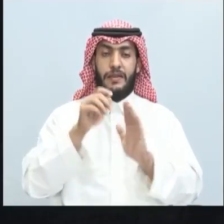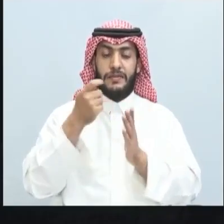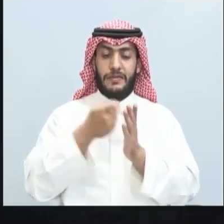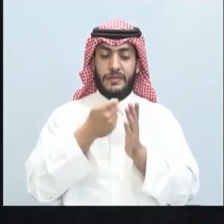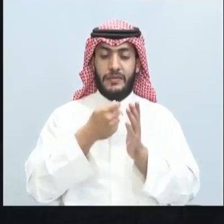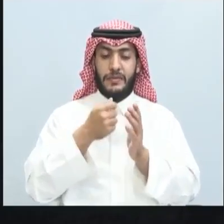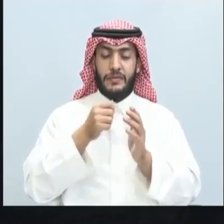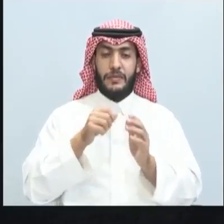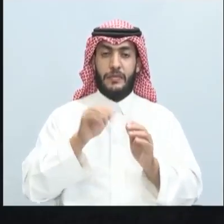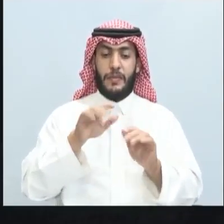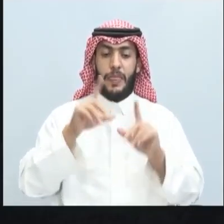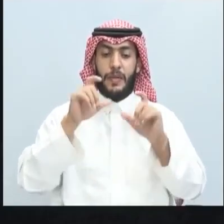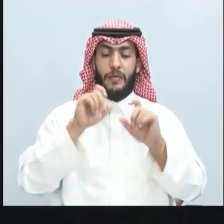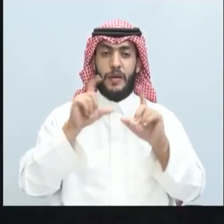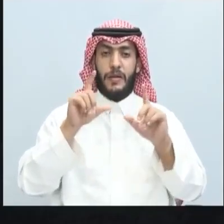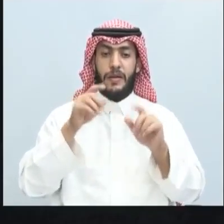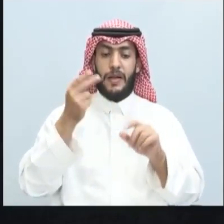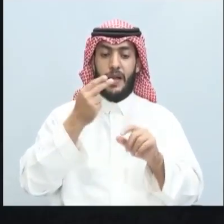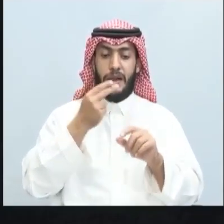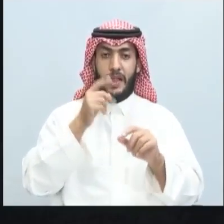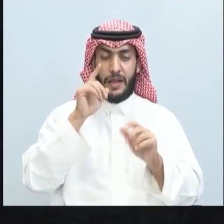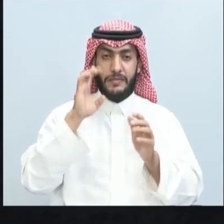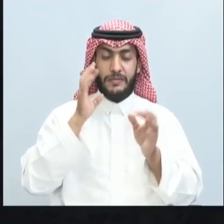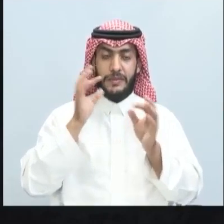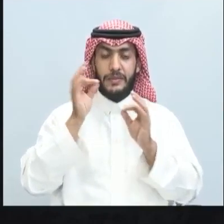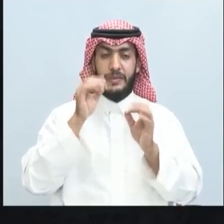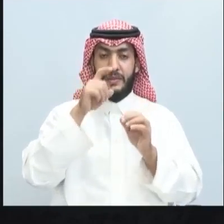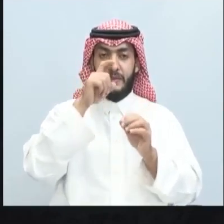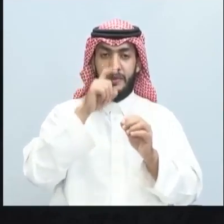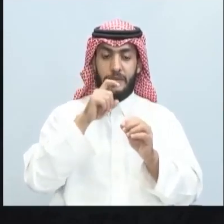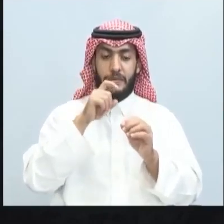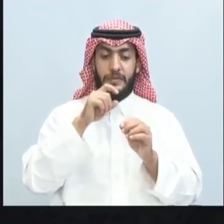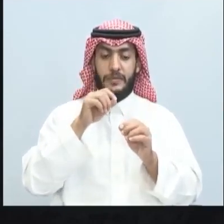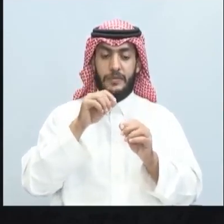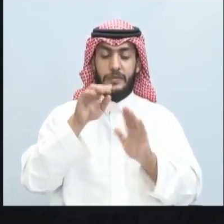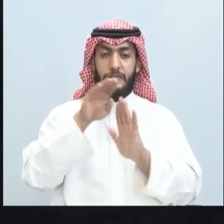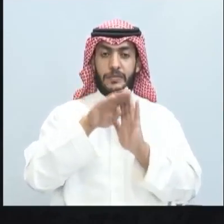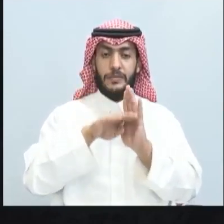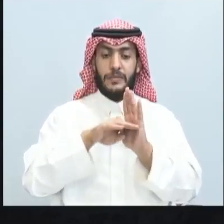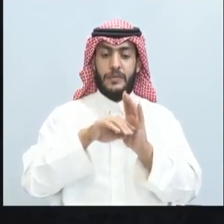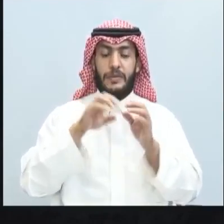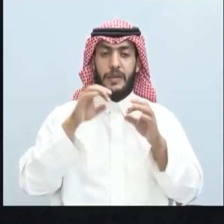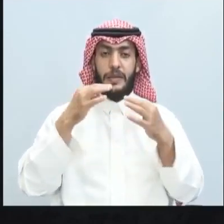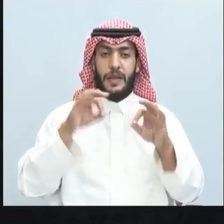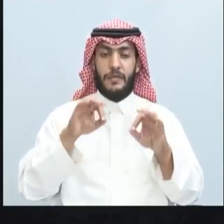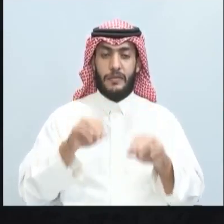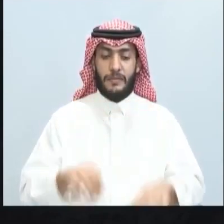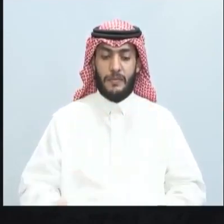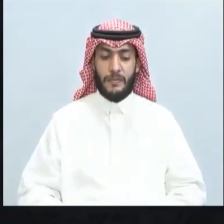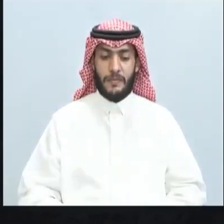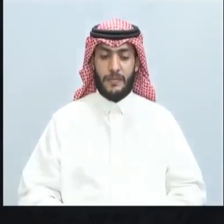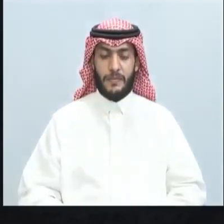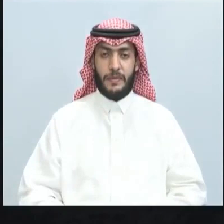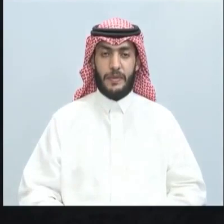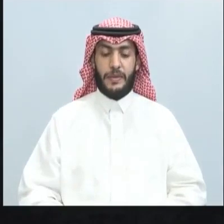المفاهيم ولكن هنا صوره توضيحيه لخريطه المفاهيم التي ممكن ان تستعين بها وتكون هنا النواتج موجوده جميعها والاجابات